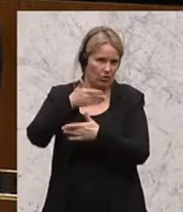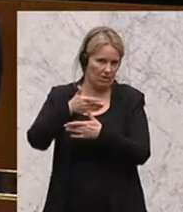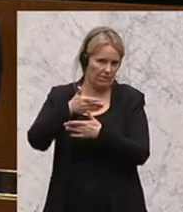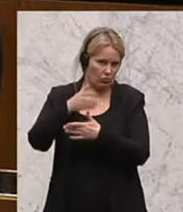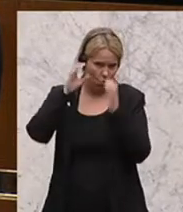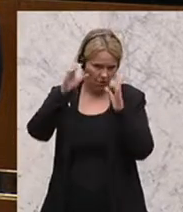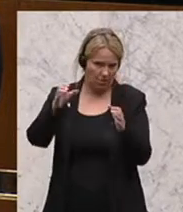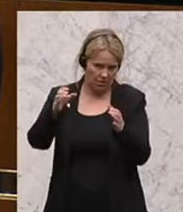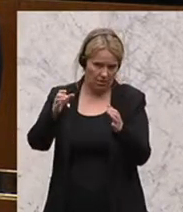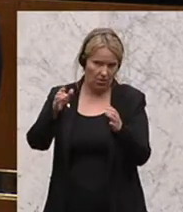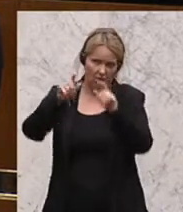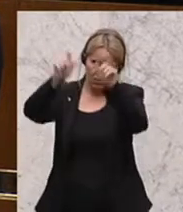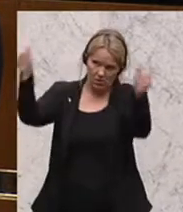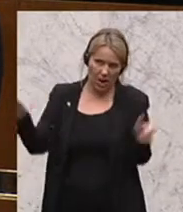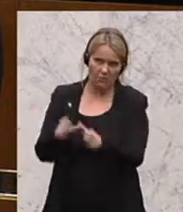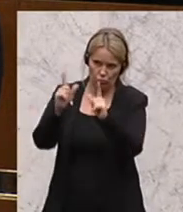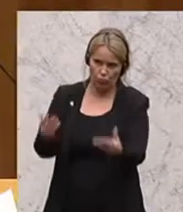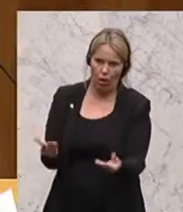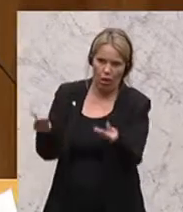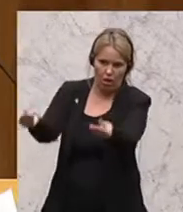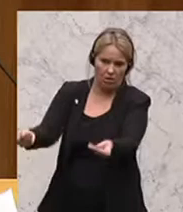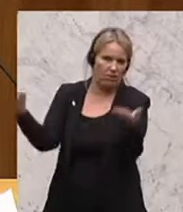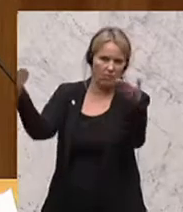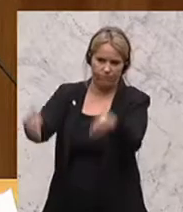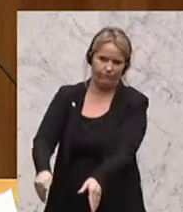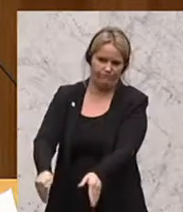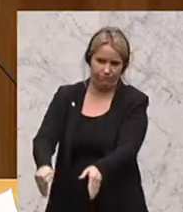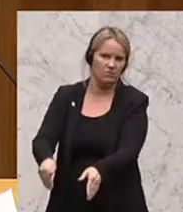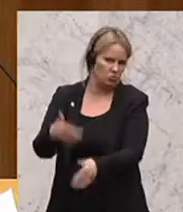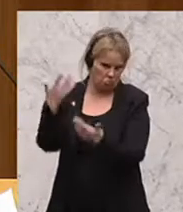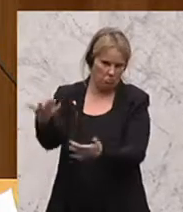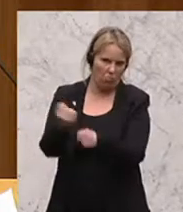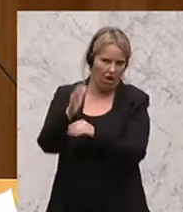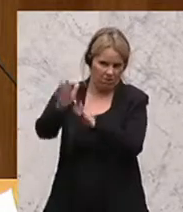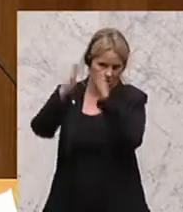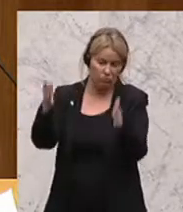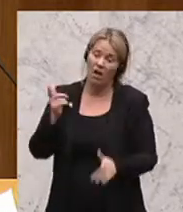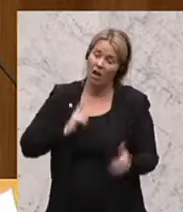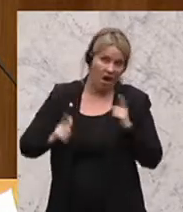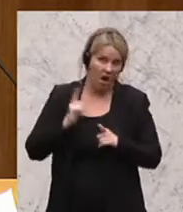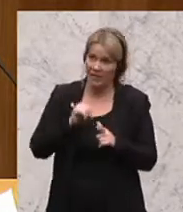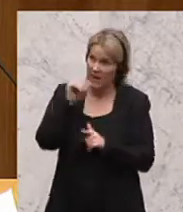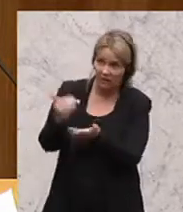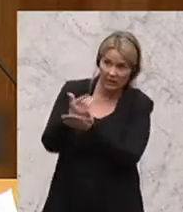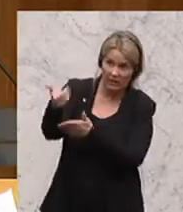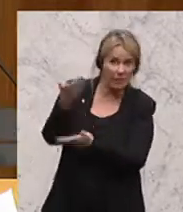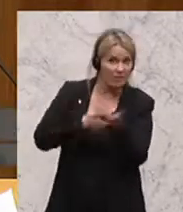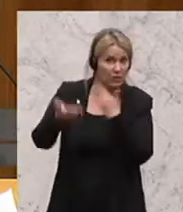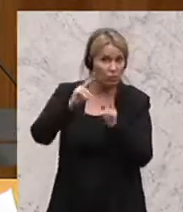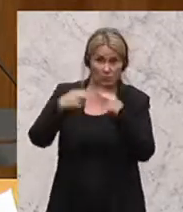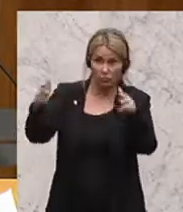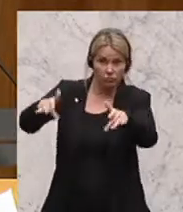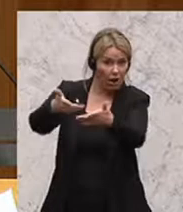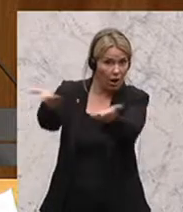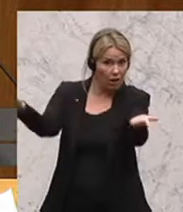Diesen Kranz sollte man vor das Parlament hinlegen, in der Lichtensteingasse. Das muss man machen. Und leider ist ja kein Vertreter des Wirtschaftsbundes Bund ist jetzt mehr